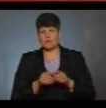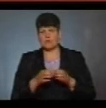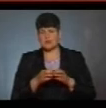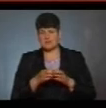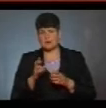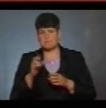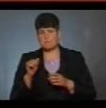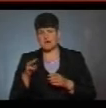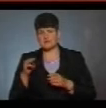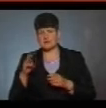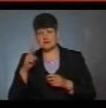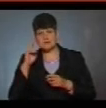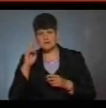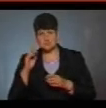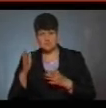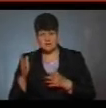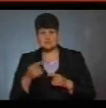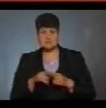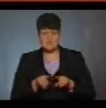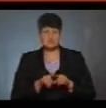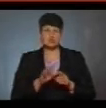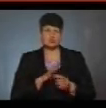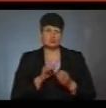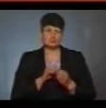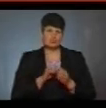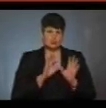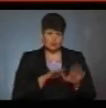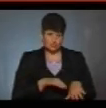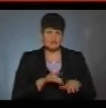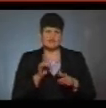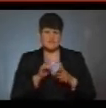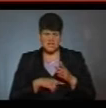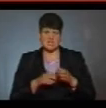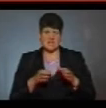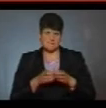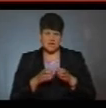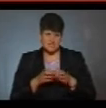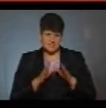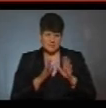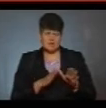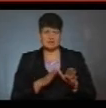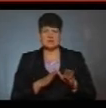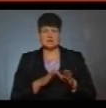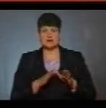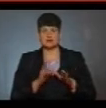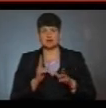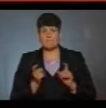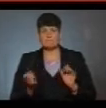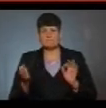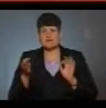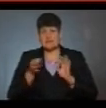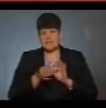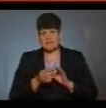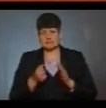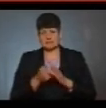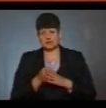це фактично ті самі депутати, які були, тобто це вірні партійці, навіть з тими партіями, ті, які приєдналися до